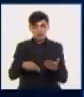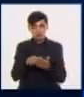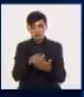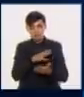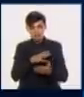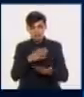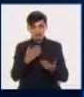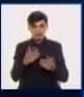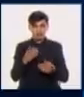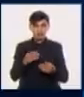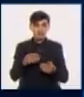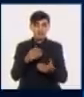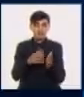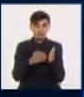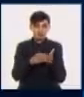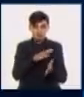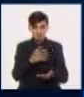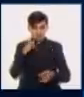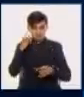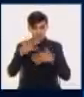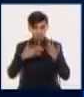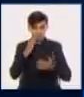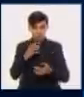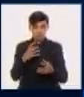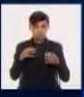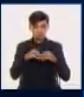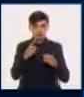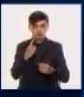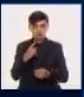где-то недоимка, и возникать путаница.